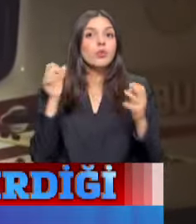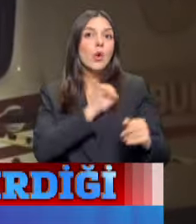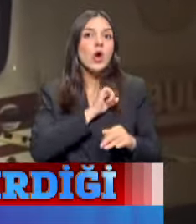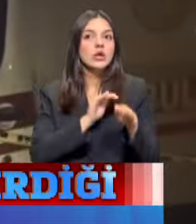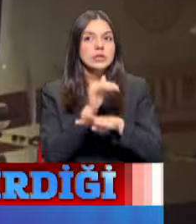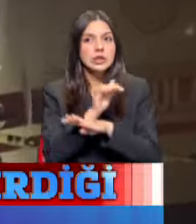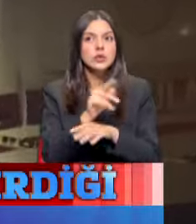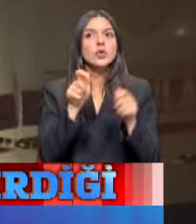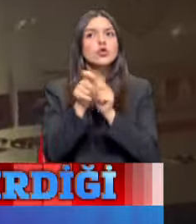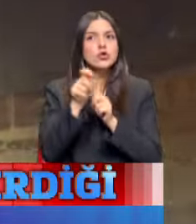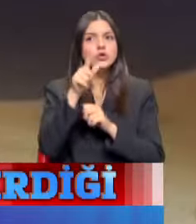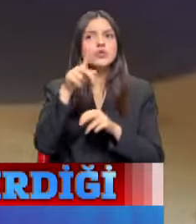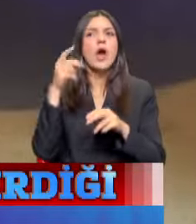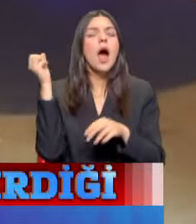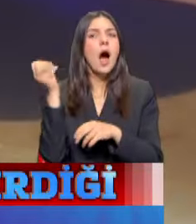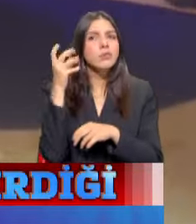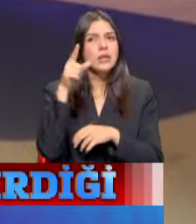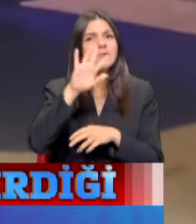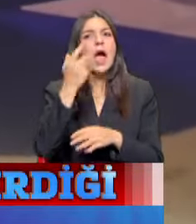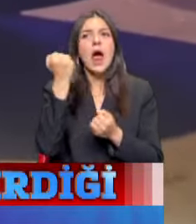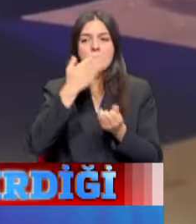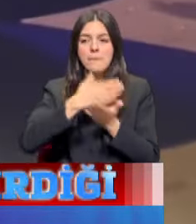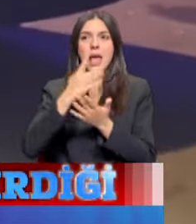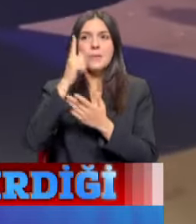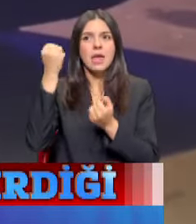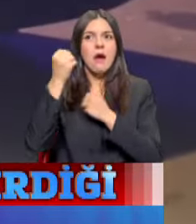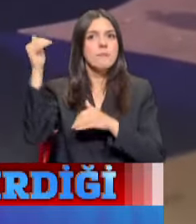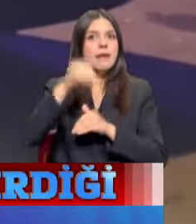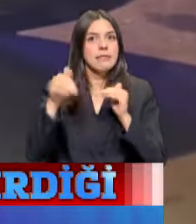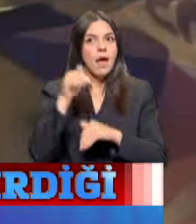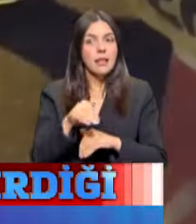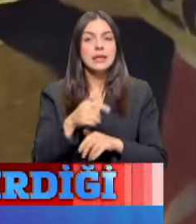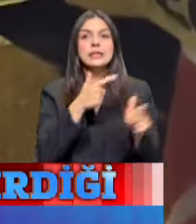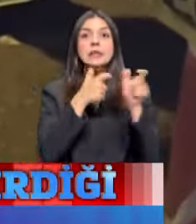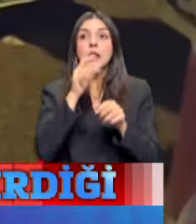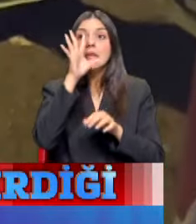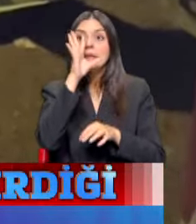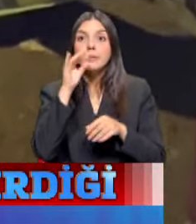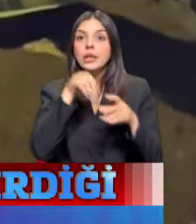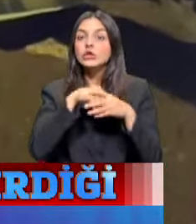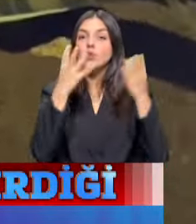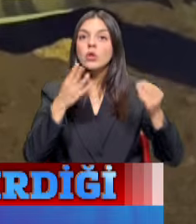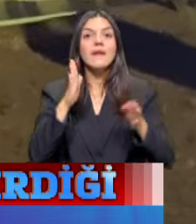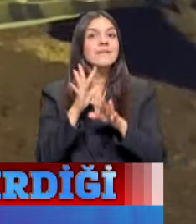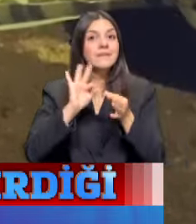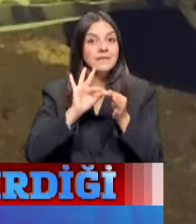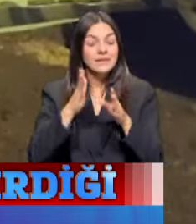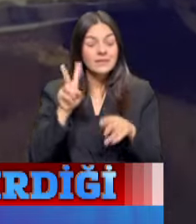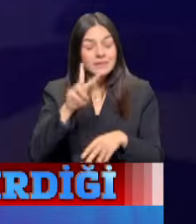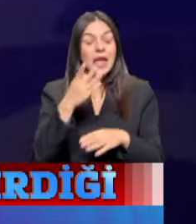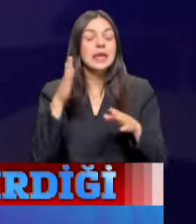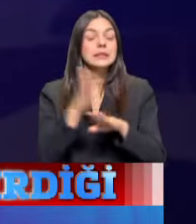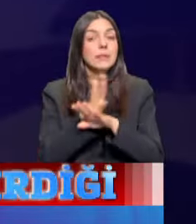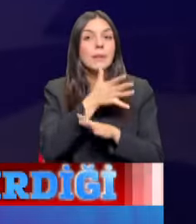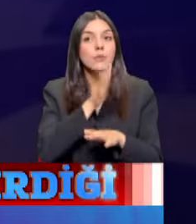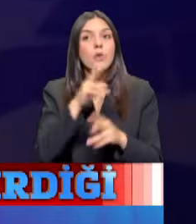acil girişinde bekleyen ambulans ve park halindeki bir araca da isabet etti. Saldırının kime yönelik olduğu ve gerekçesi henüz bilinmiyor. Polis